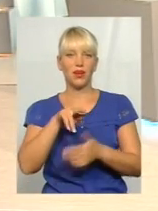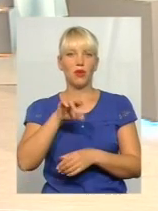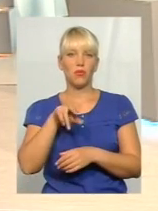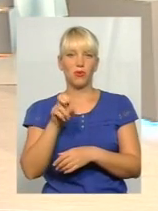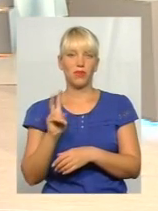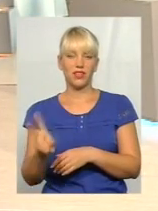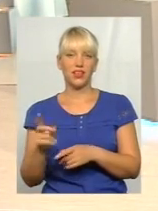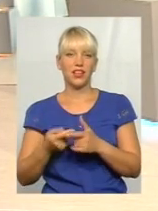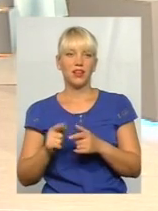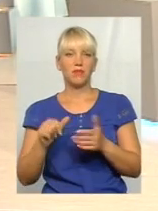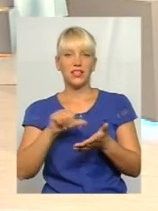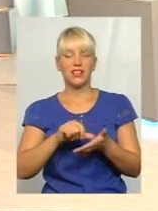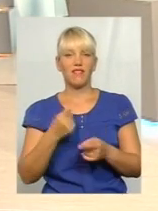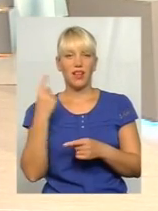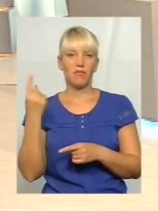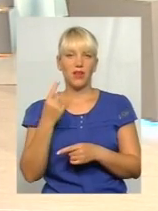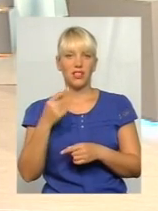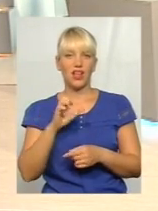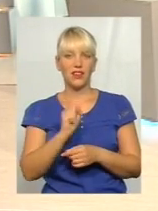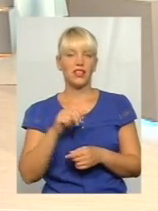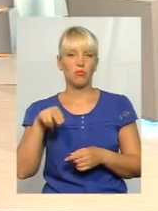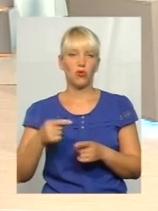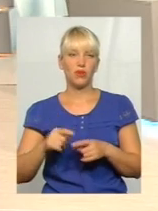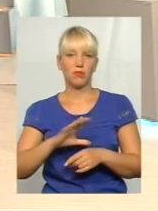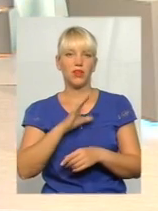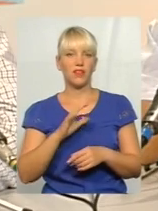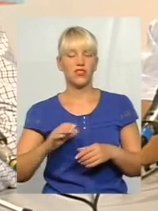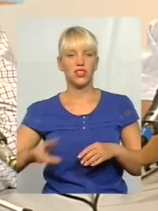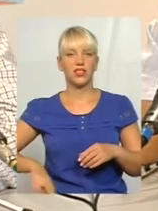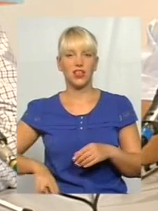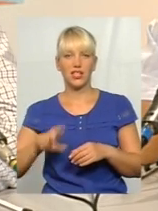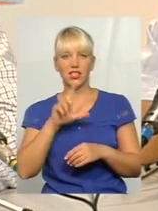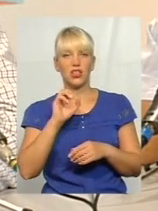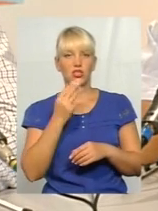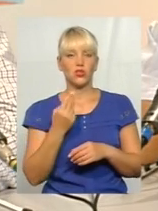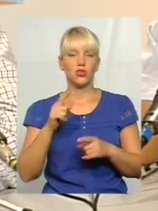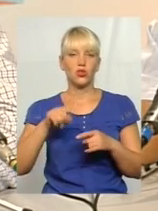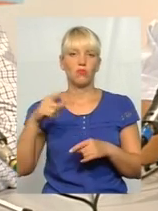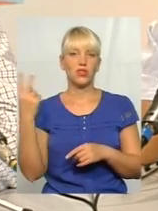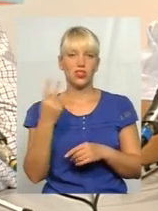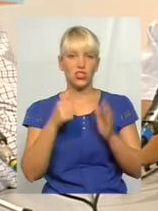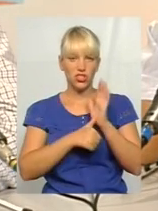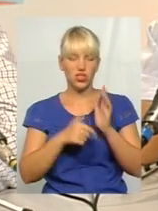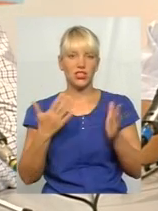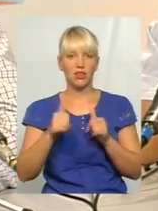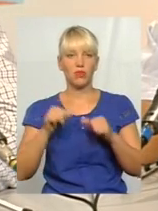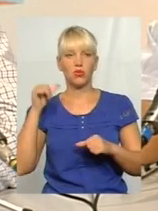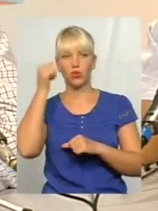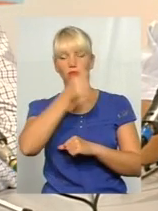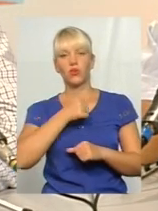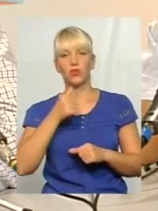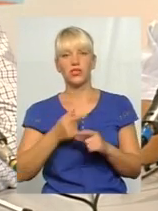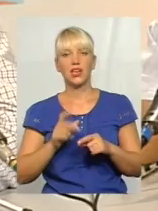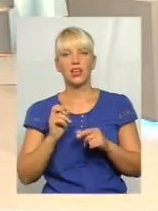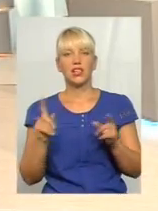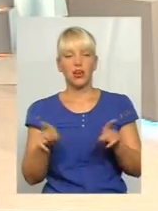Попик Отже представляю першого Андрій Попик це колишній директор загальноосвітньої школи номер який Минулого року якраз